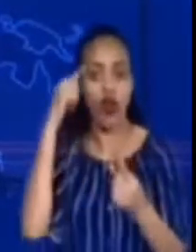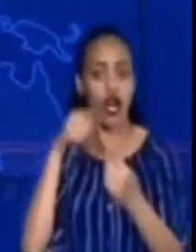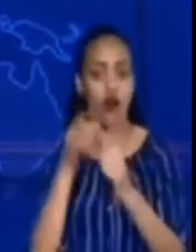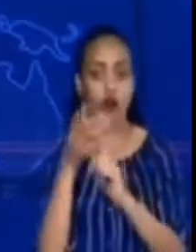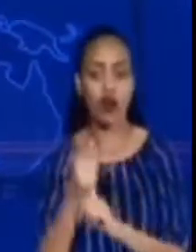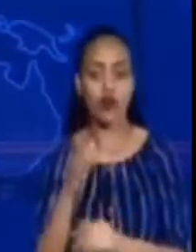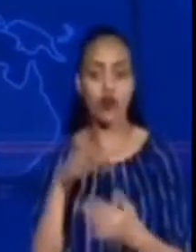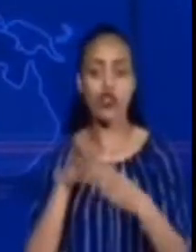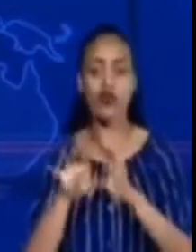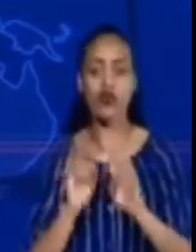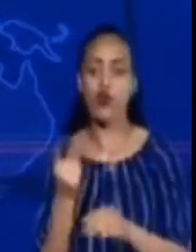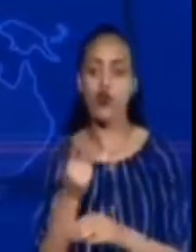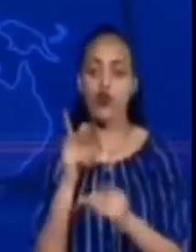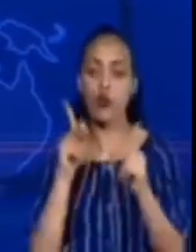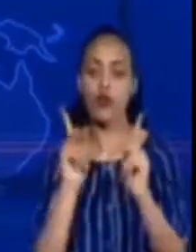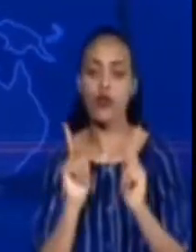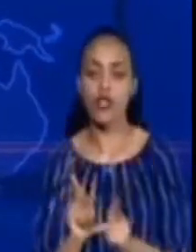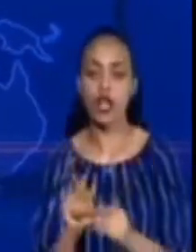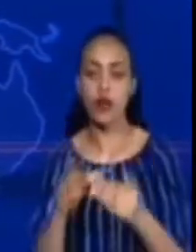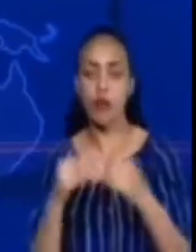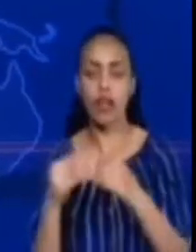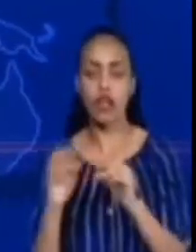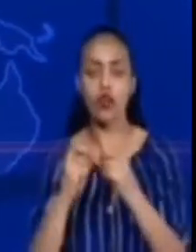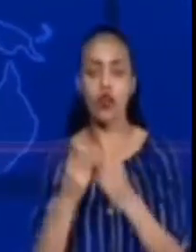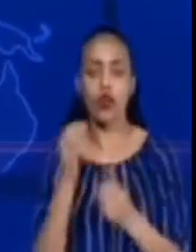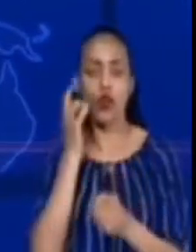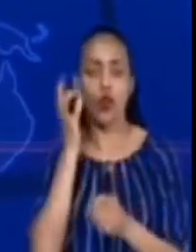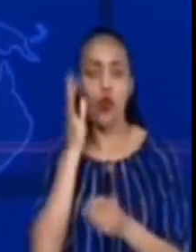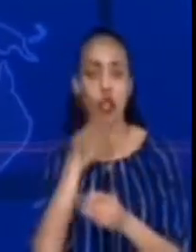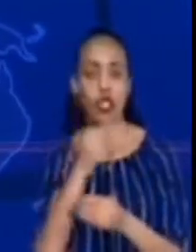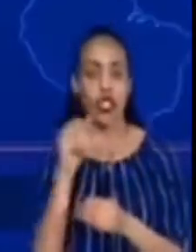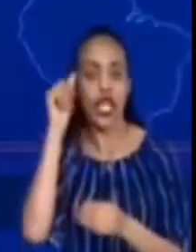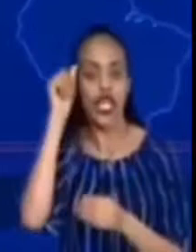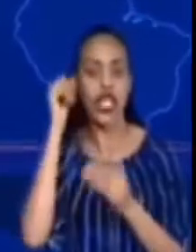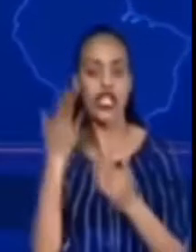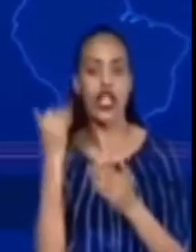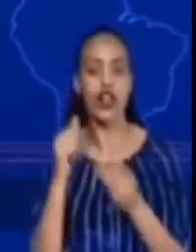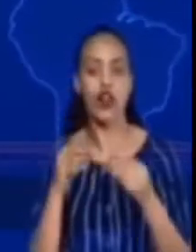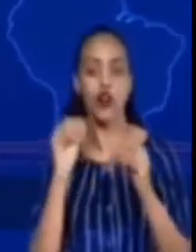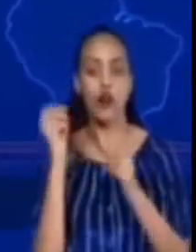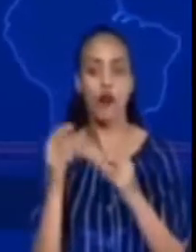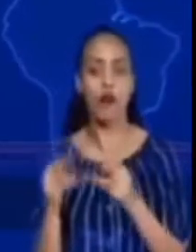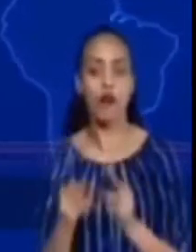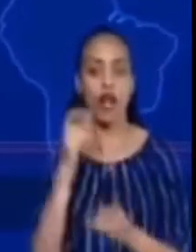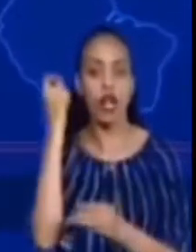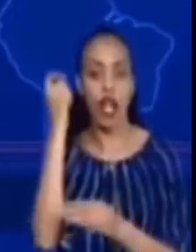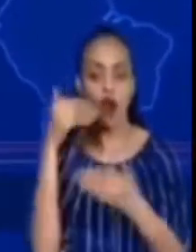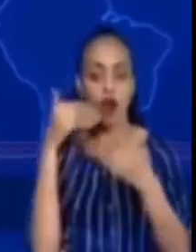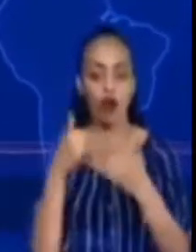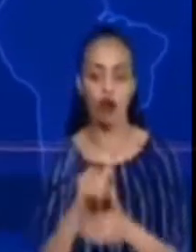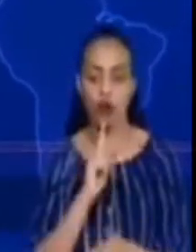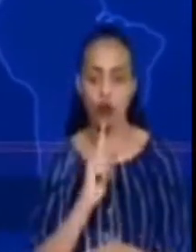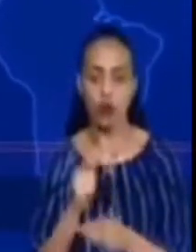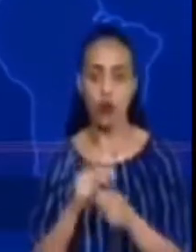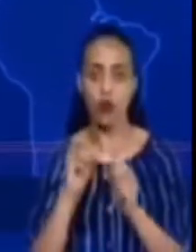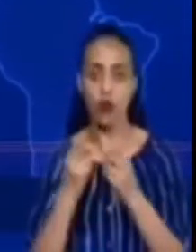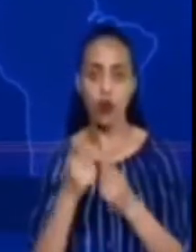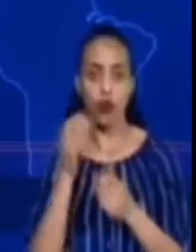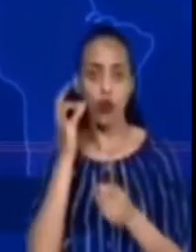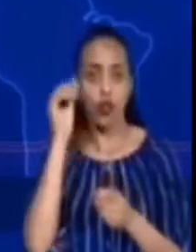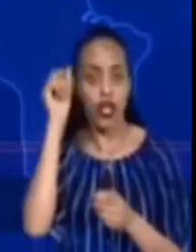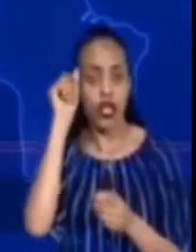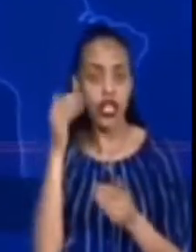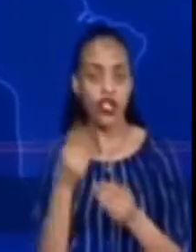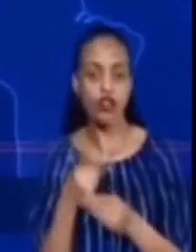ነው አህመዲን ጀበል በክርስቲያን ዘንድ ቀለበቱ ገብቶ እንዲገደል እንዲገድሉት